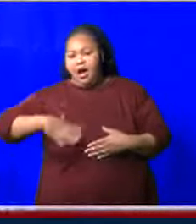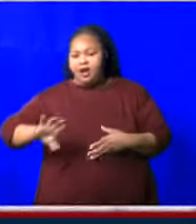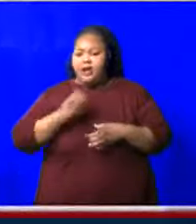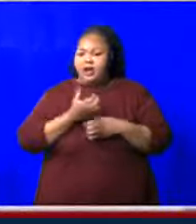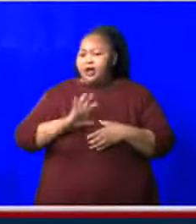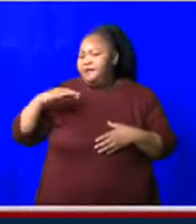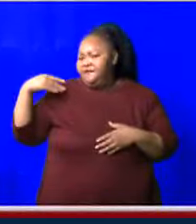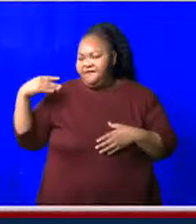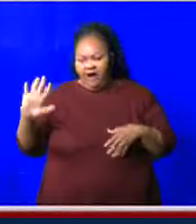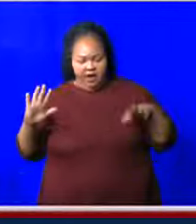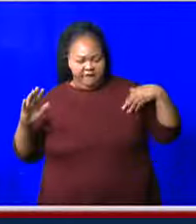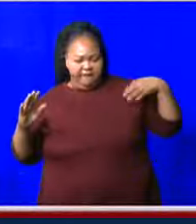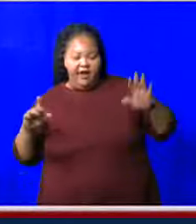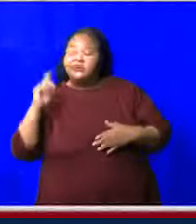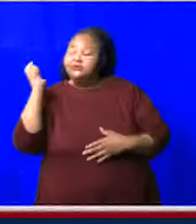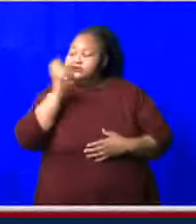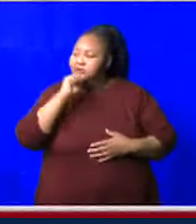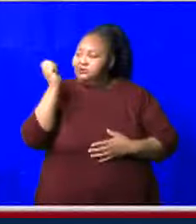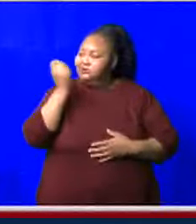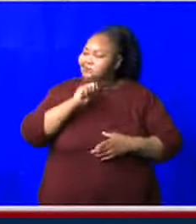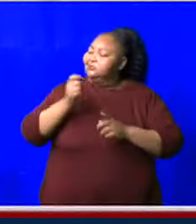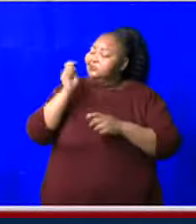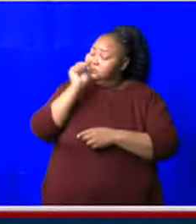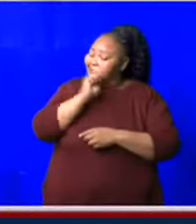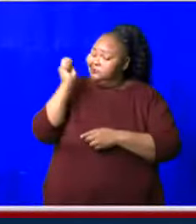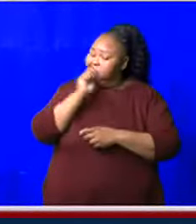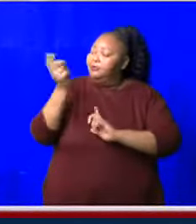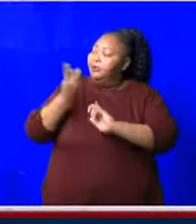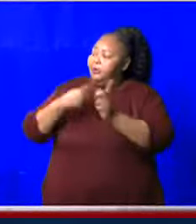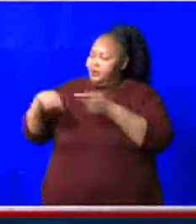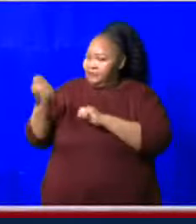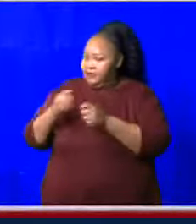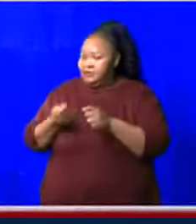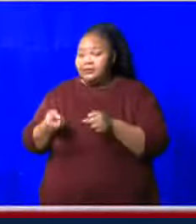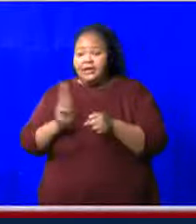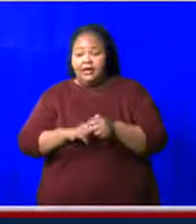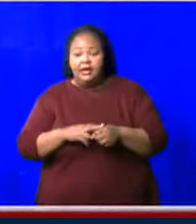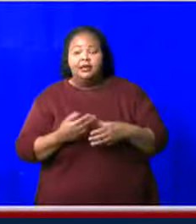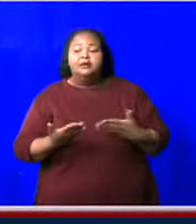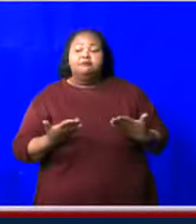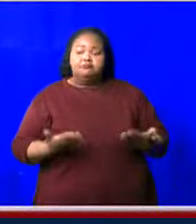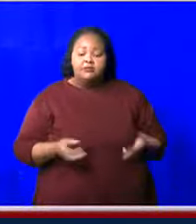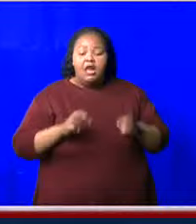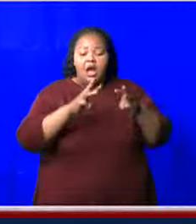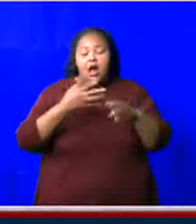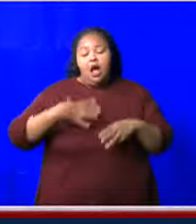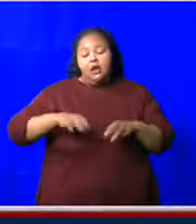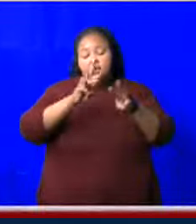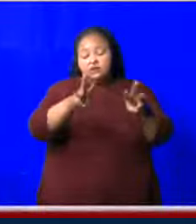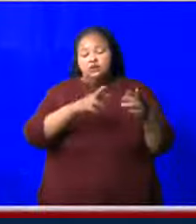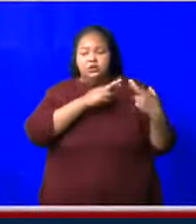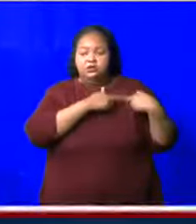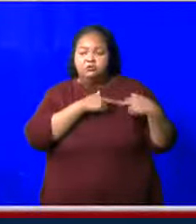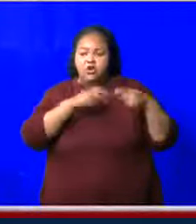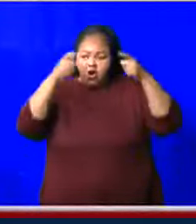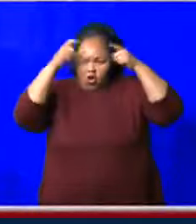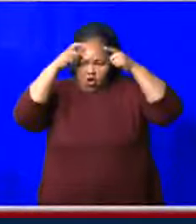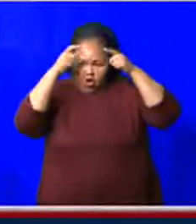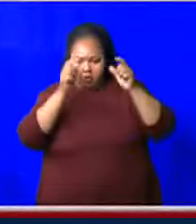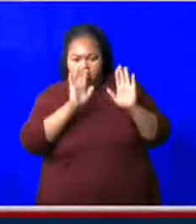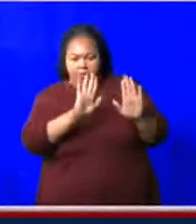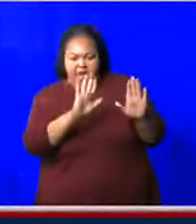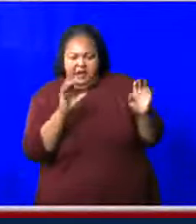lase-Europe. Ingwenyama ikhonjiswe nalapho kugcinwa khona imininingwane yetinkomo lesetihlatshiwe. Yakhonjiswa-ke